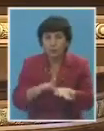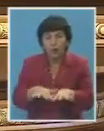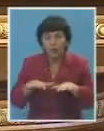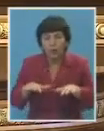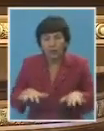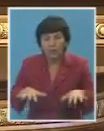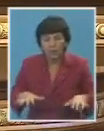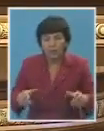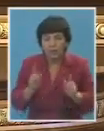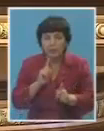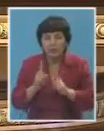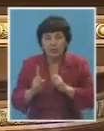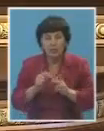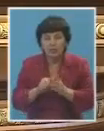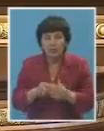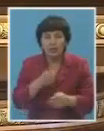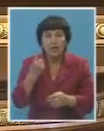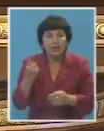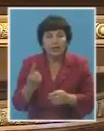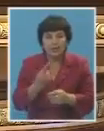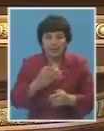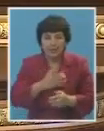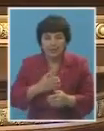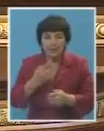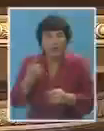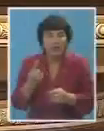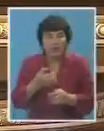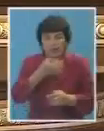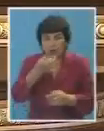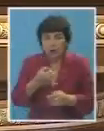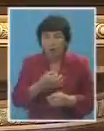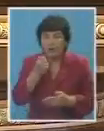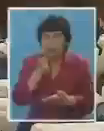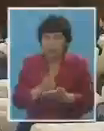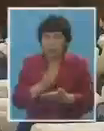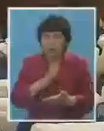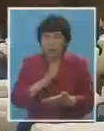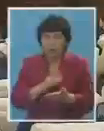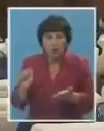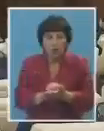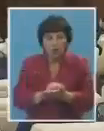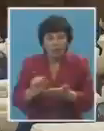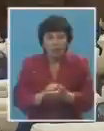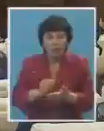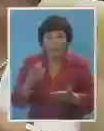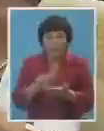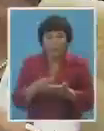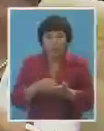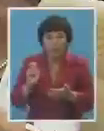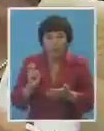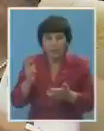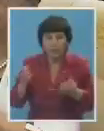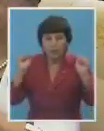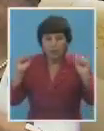парламенттің осы сессиядағы ең негізгі, ең жауапты міндеті болды. Құжаттар бюджет, әлеумет, спорт, мәдениет және